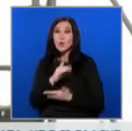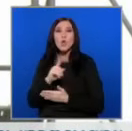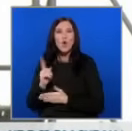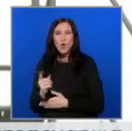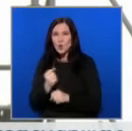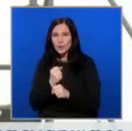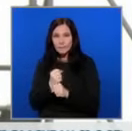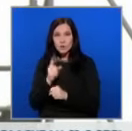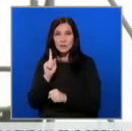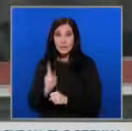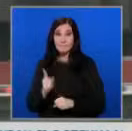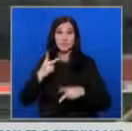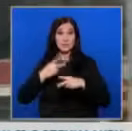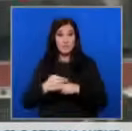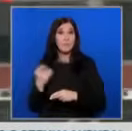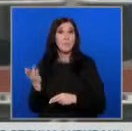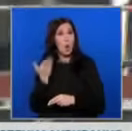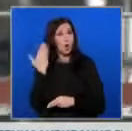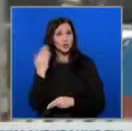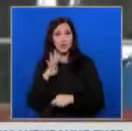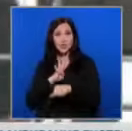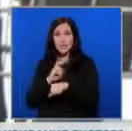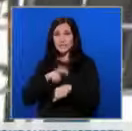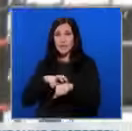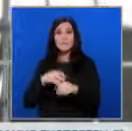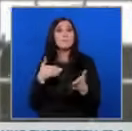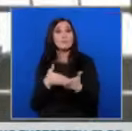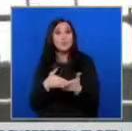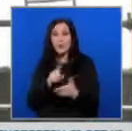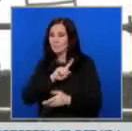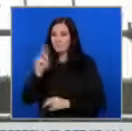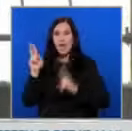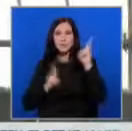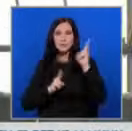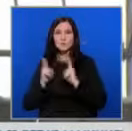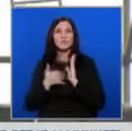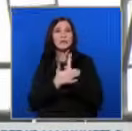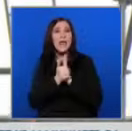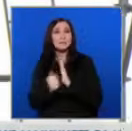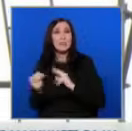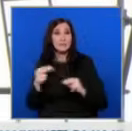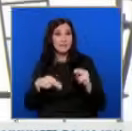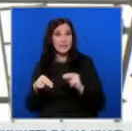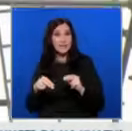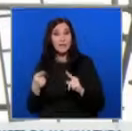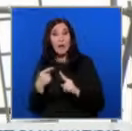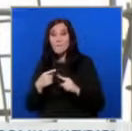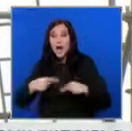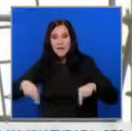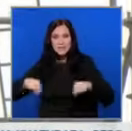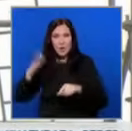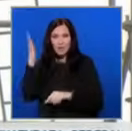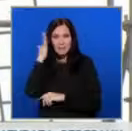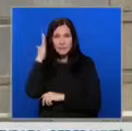който работата е трябвало да спре още на 14 декември. Причината не е съгласуван с експертния съвет към ресорния